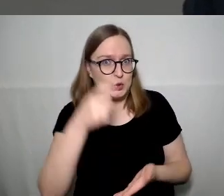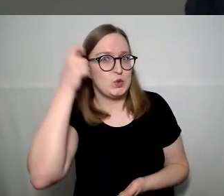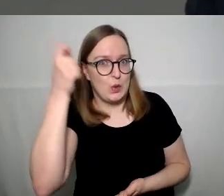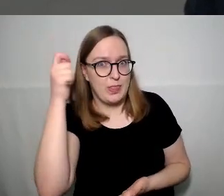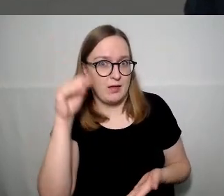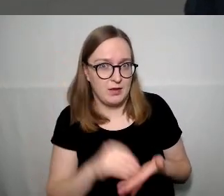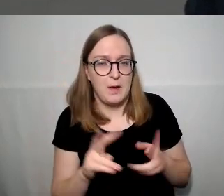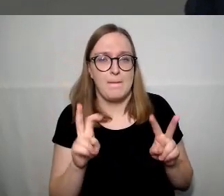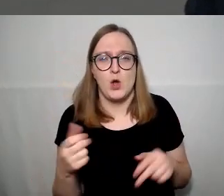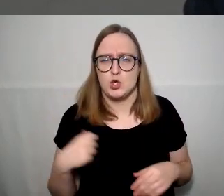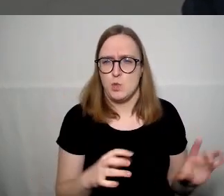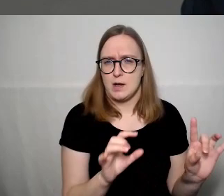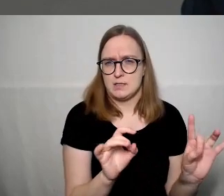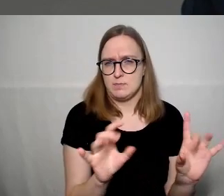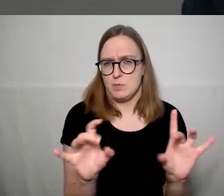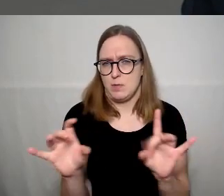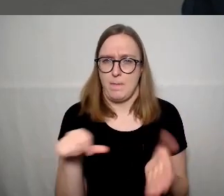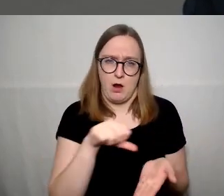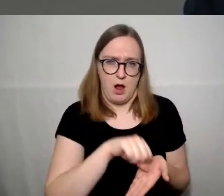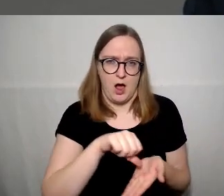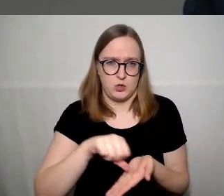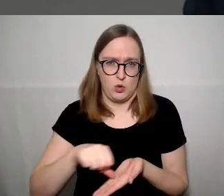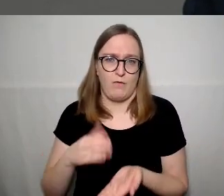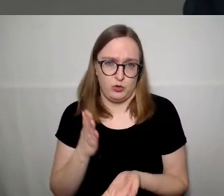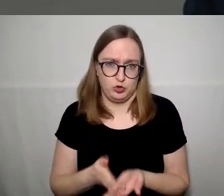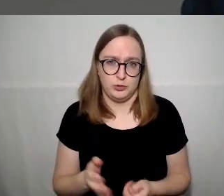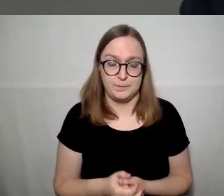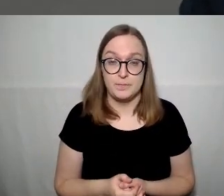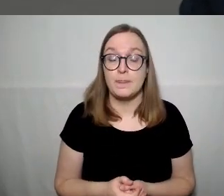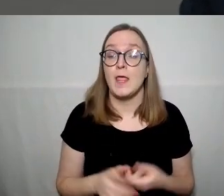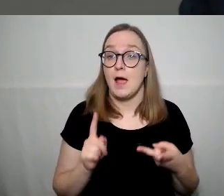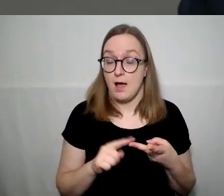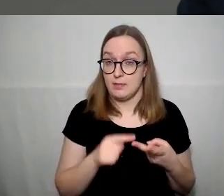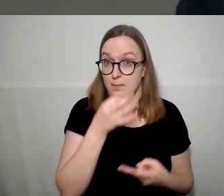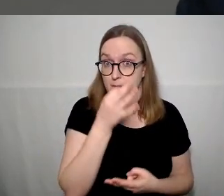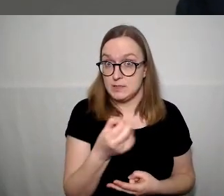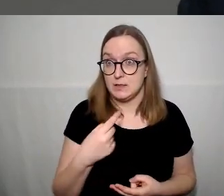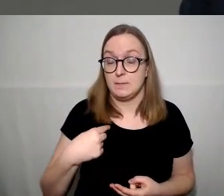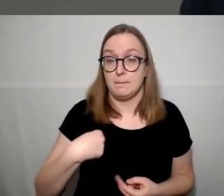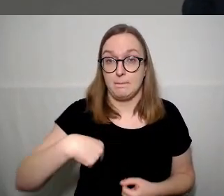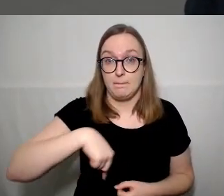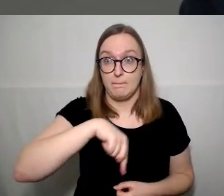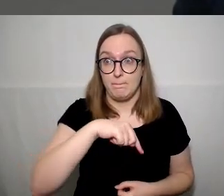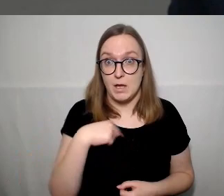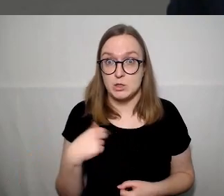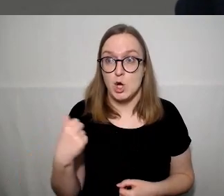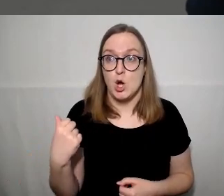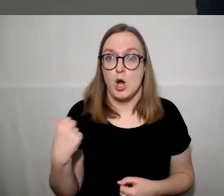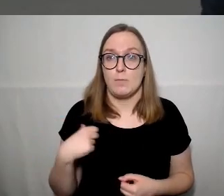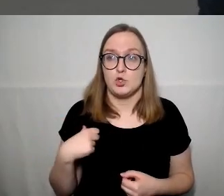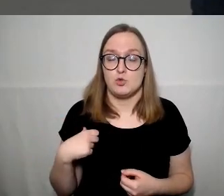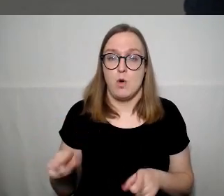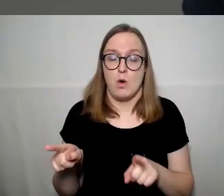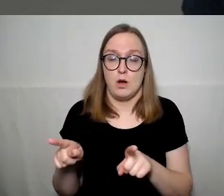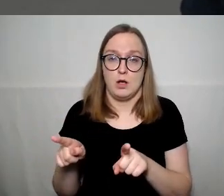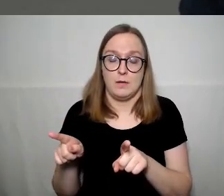plačią gyventojų geografija. Kitas dalykas, nesame atitrūkę nuo gyventojų. Vat kolegos